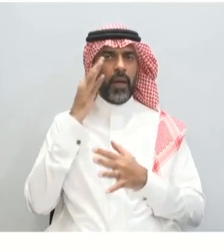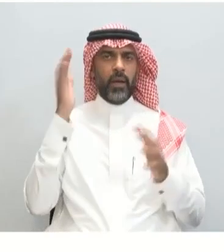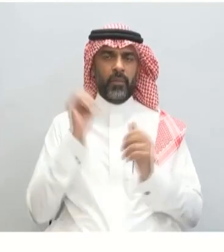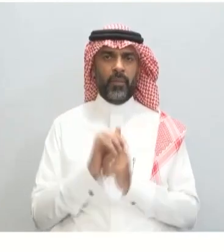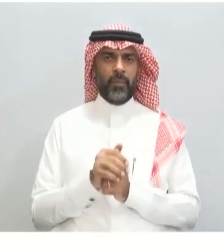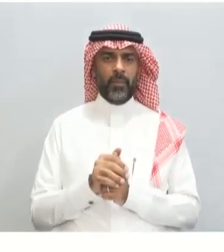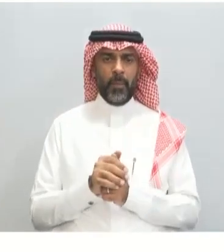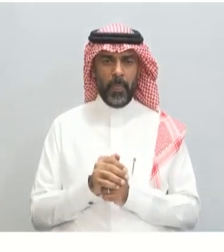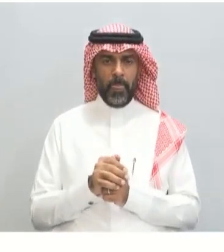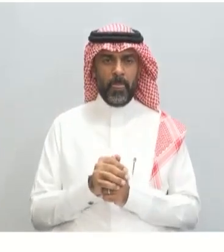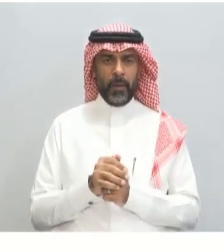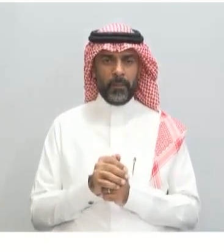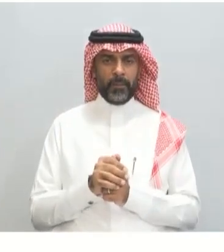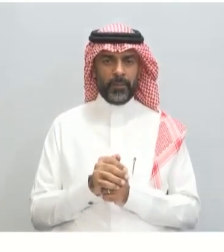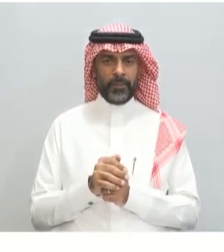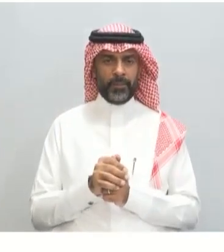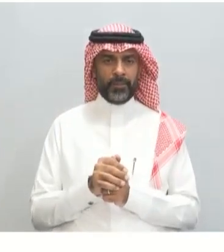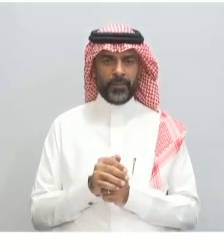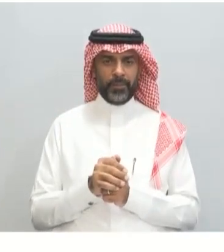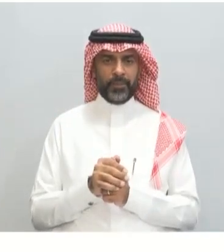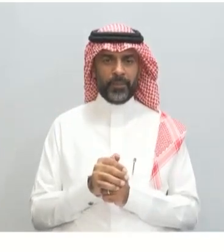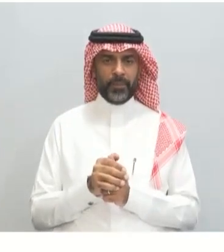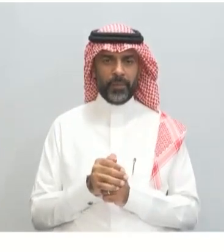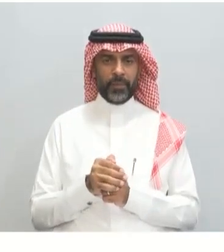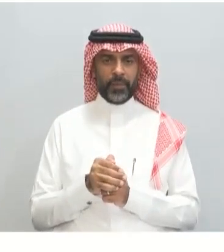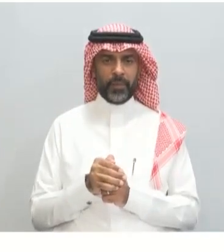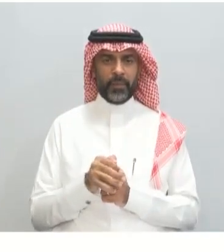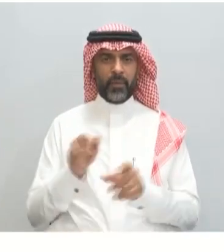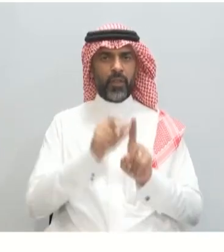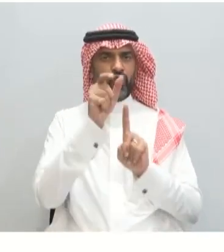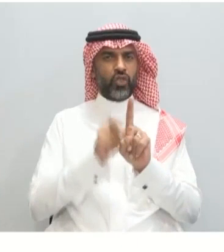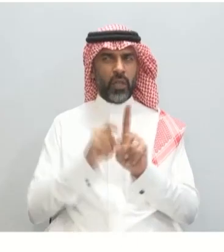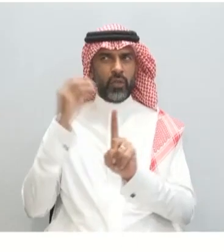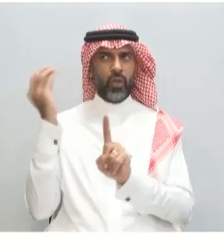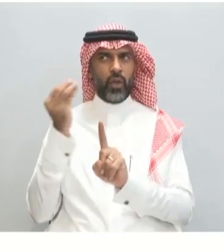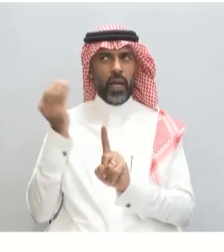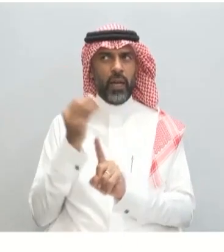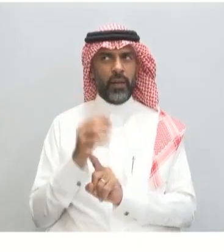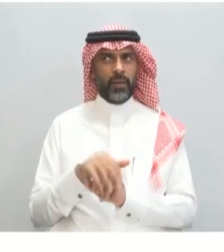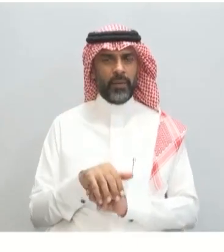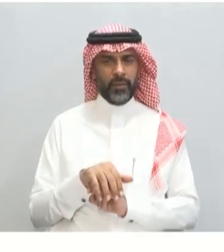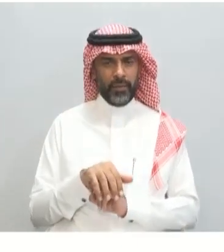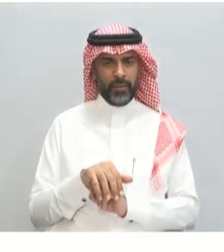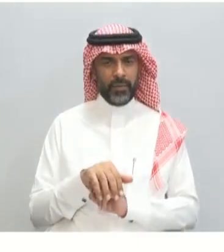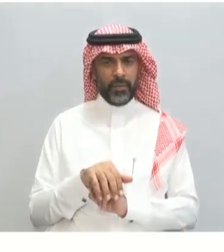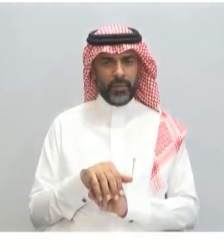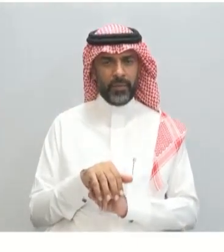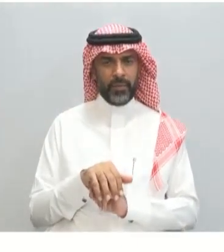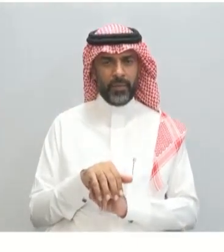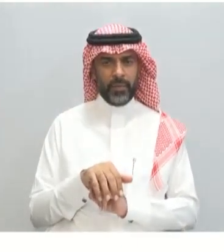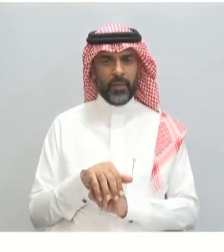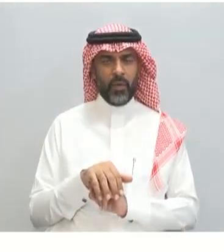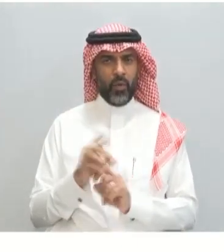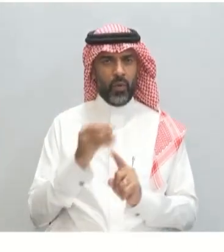ومن ضمنها الرحاله ا ابنائي وبنات الطلاب الذين